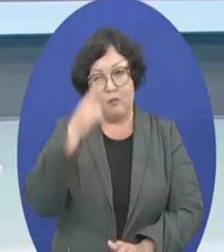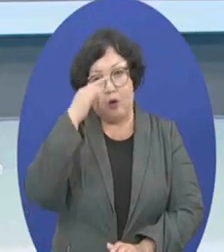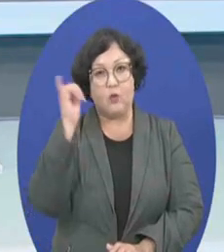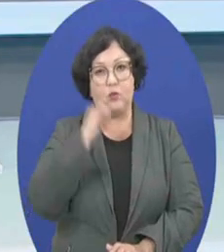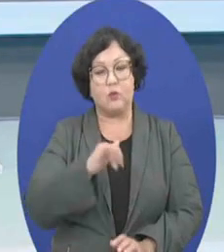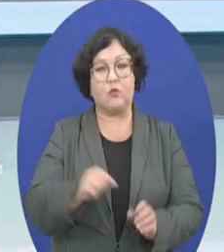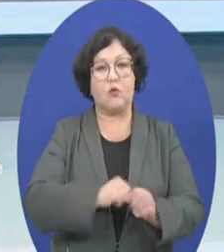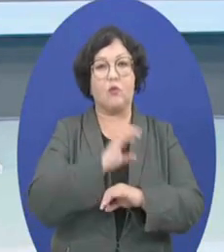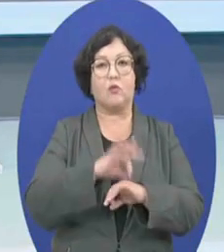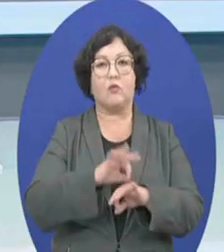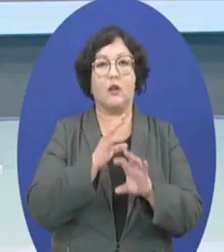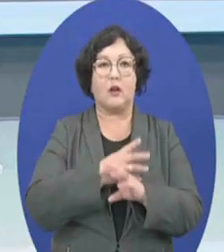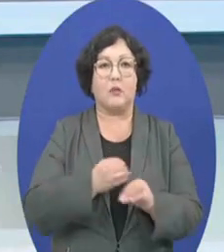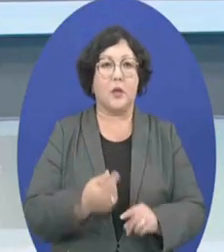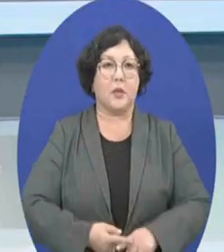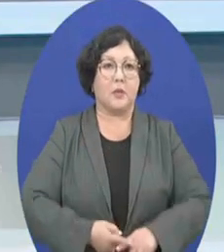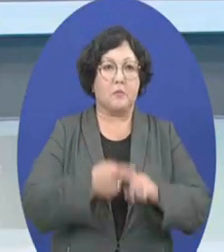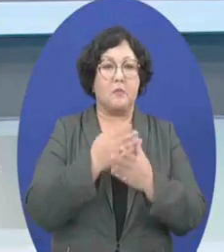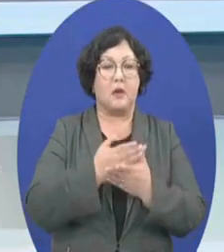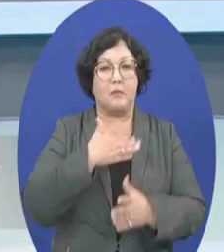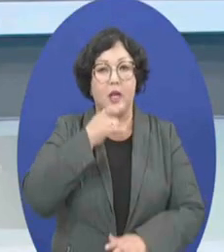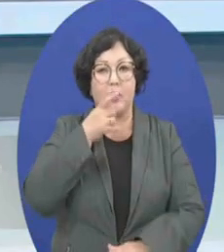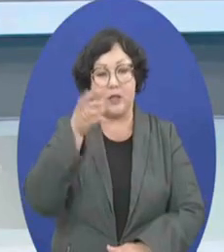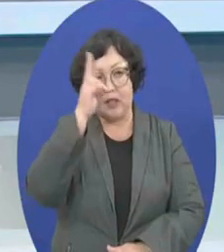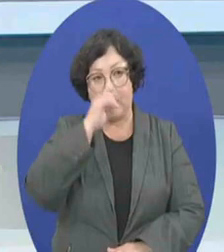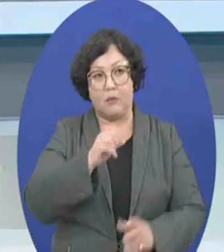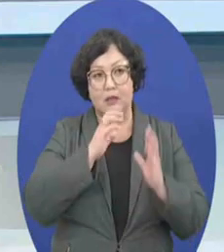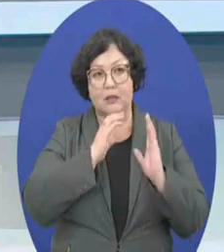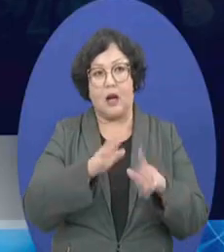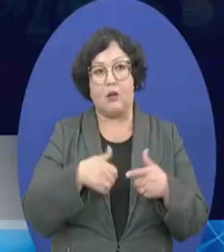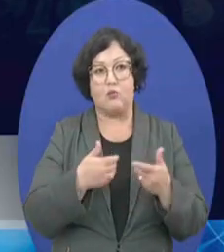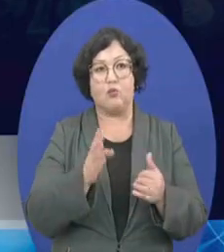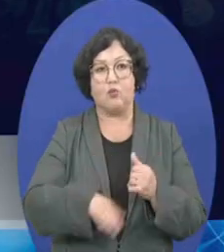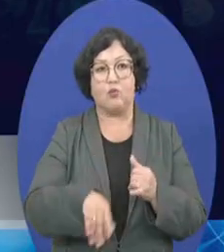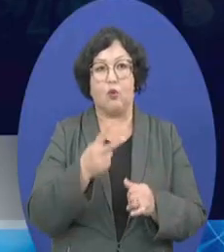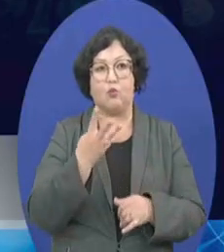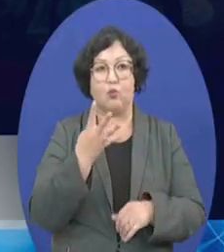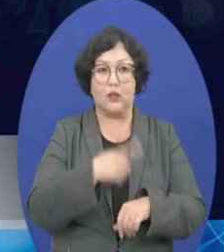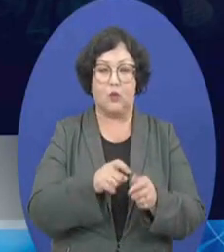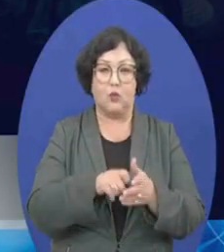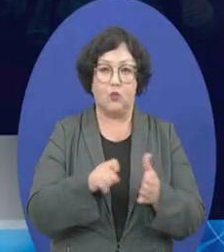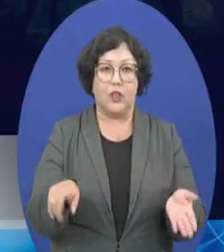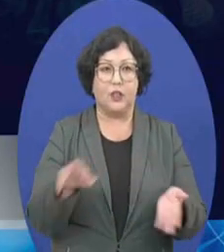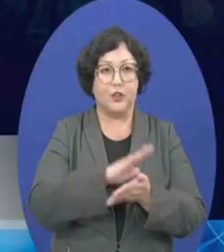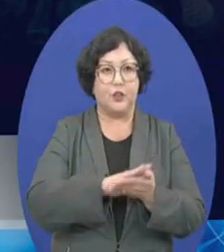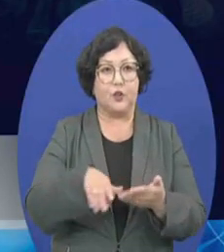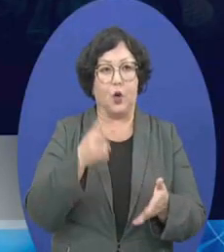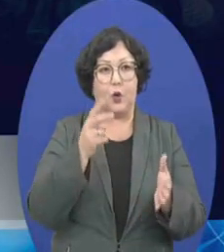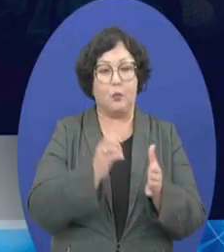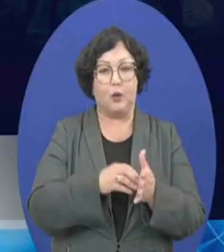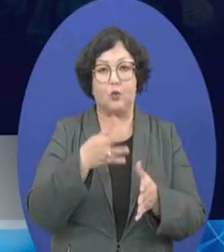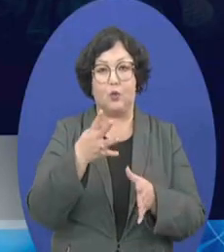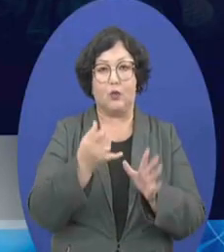Манай улсад коронавирусны халдвар нэмэгдэж байгааг эрүүл мэндийн яамнаас анхааруулла. Сүүлийн 24 цагийн хугацаанд шинээр